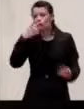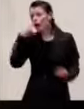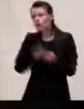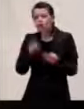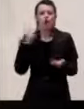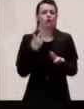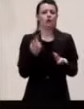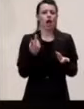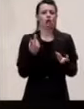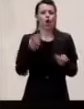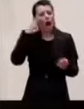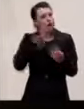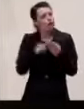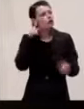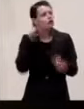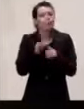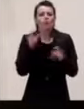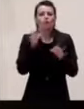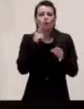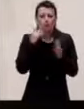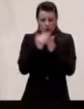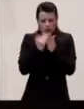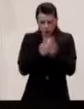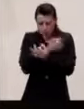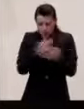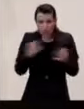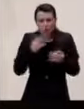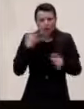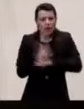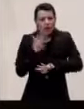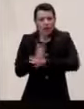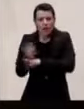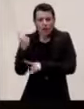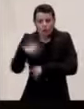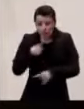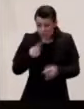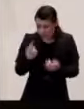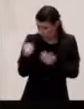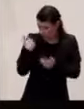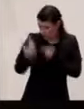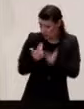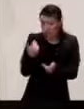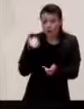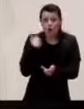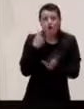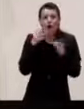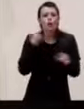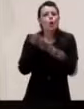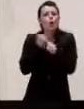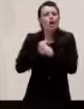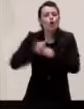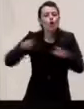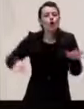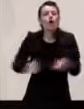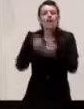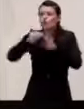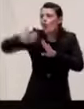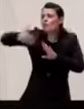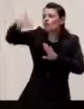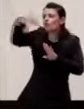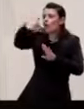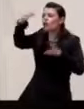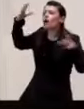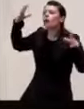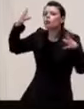maniera più strutturata possibile. Questa è la conclusione di un lavoro che già si faceva, quello che avviene il 30 marzo, perché vi abbiamo